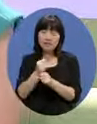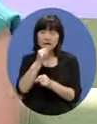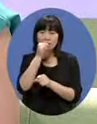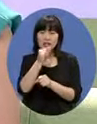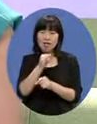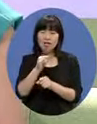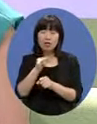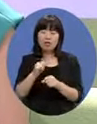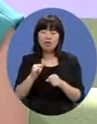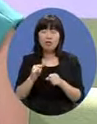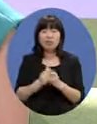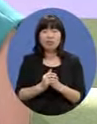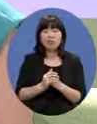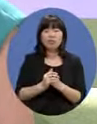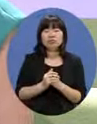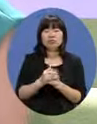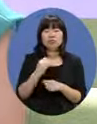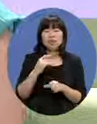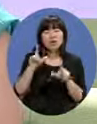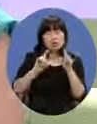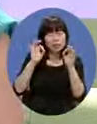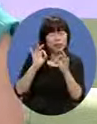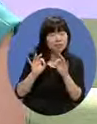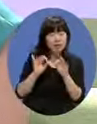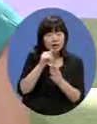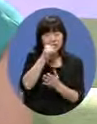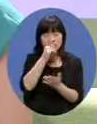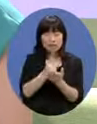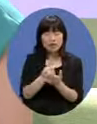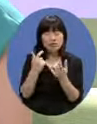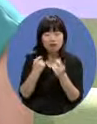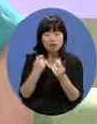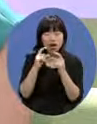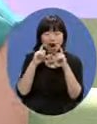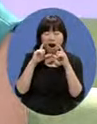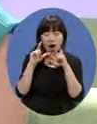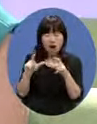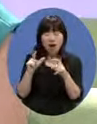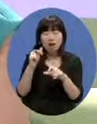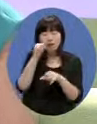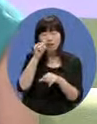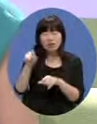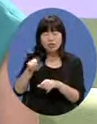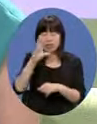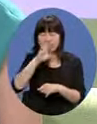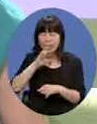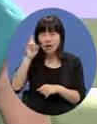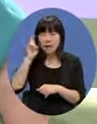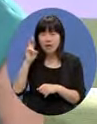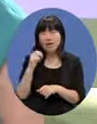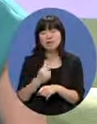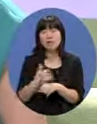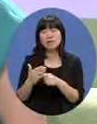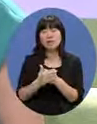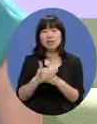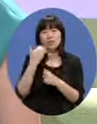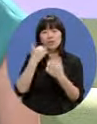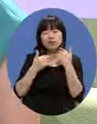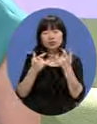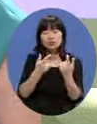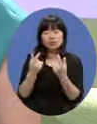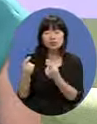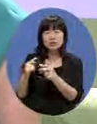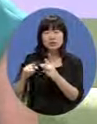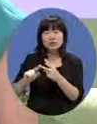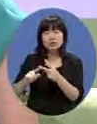좀 사치를 부린다거나 하는 것들을 좀 죄악시하는 경향이 있어요. 그건 나쁜 거. 그러다 보니까 누구나 우리가